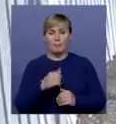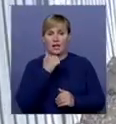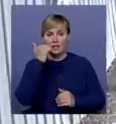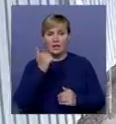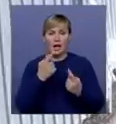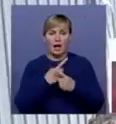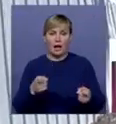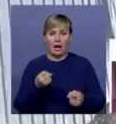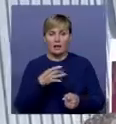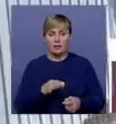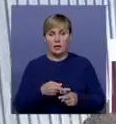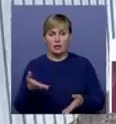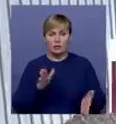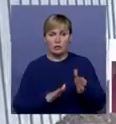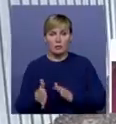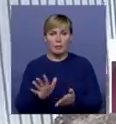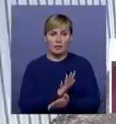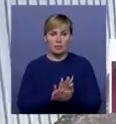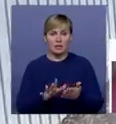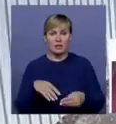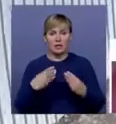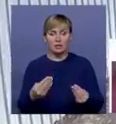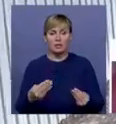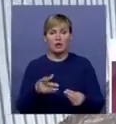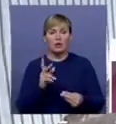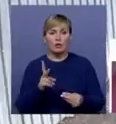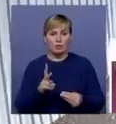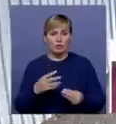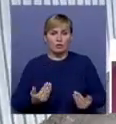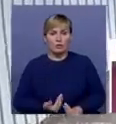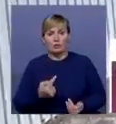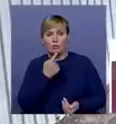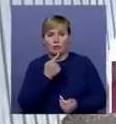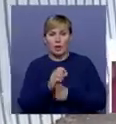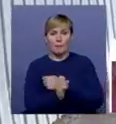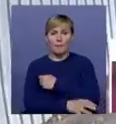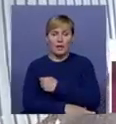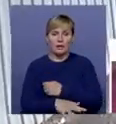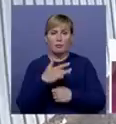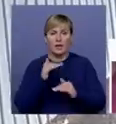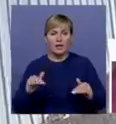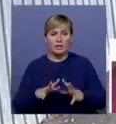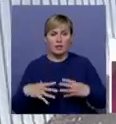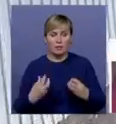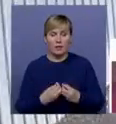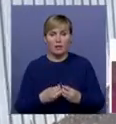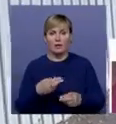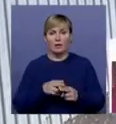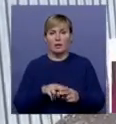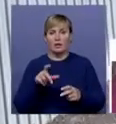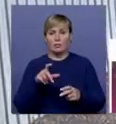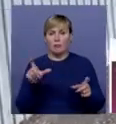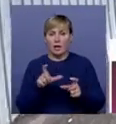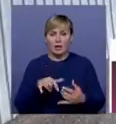эти упакованные продукты собираются бесплатно раздать социально уязвимым категориям населения. По словам организаторов челленджа, в